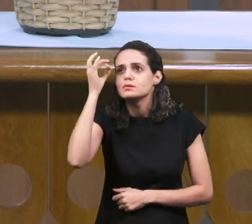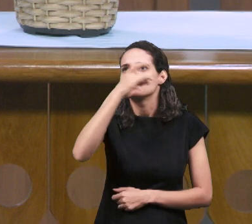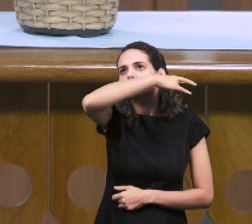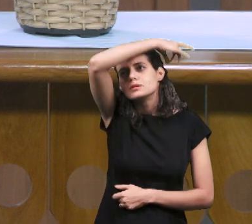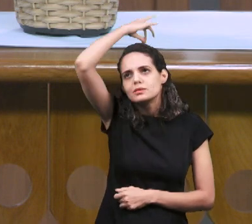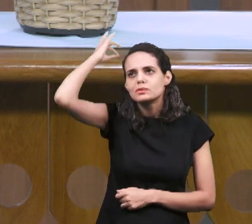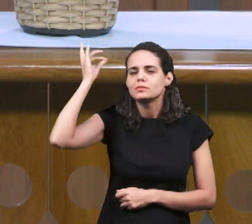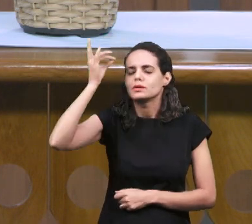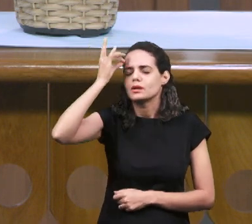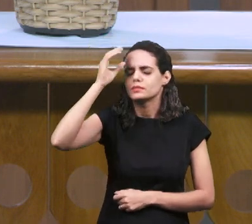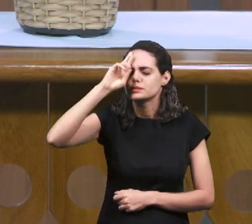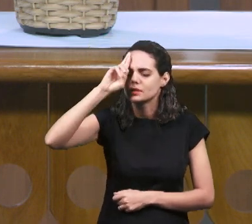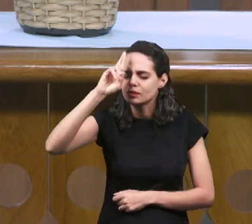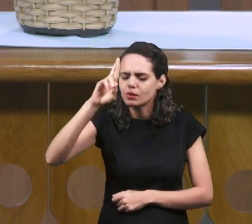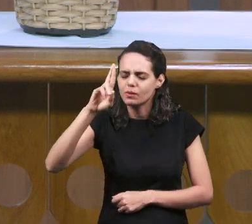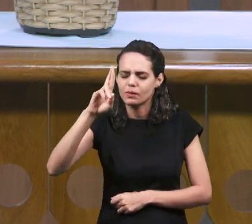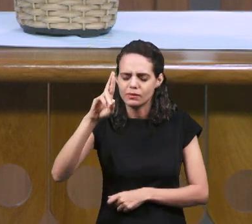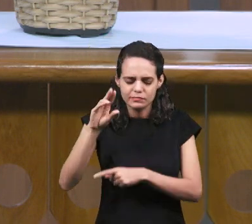tu puisses